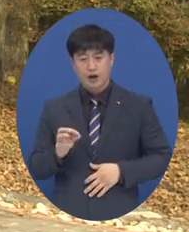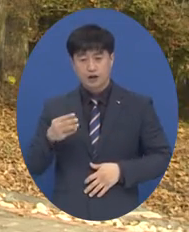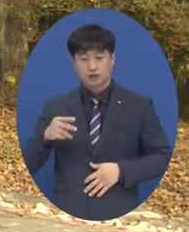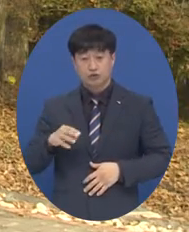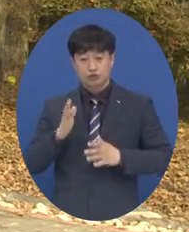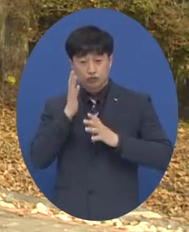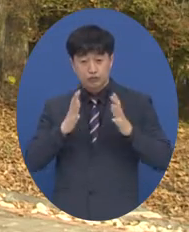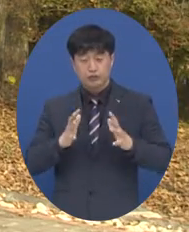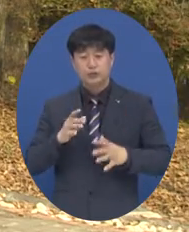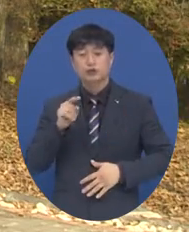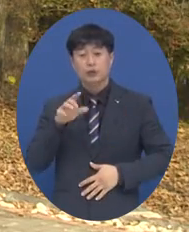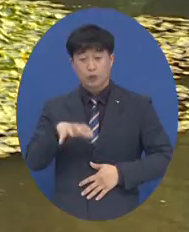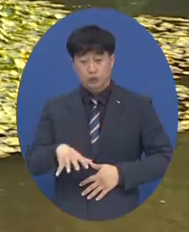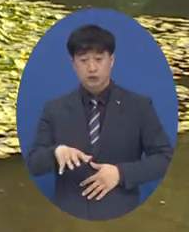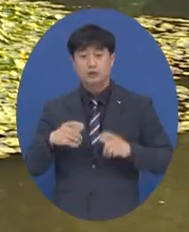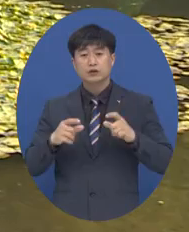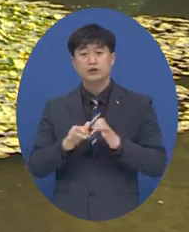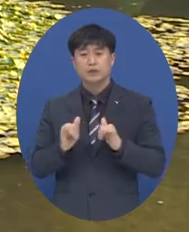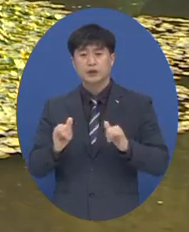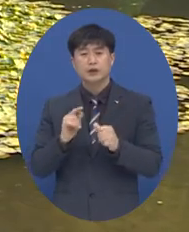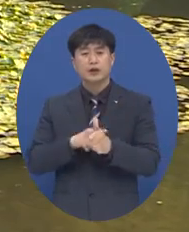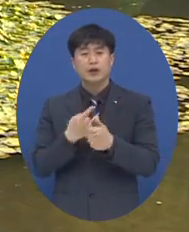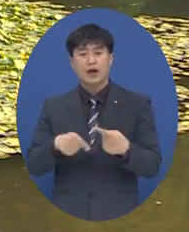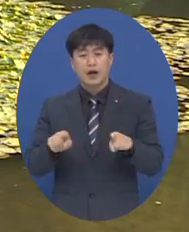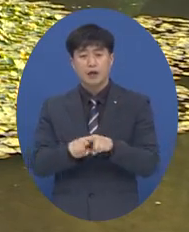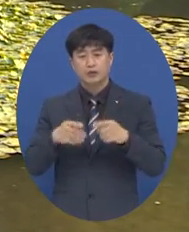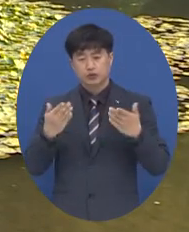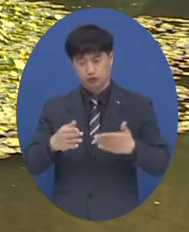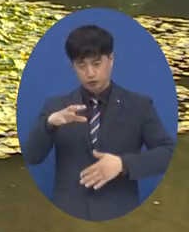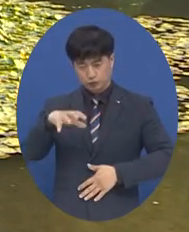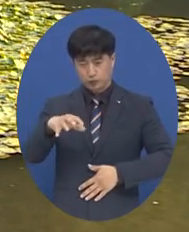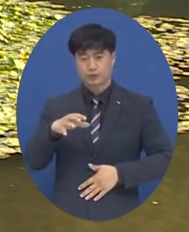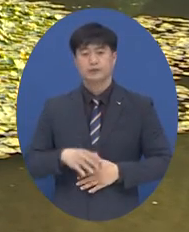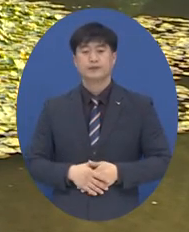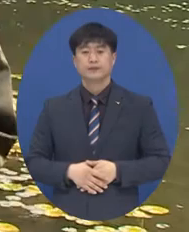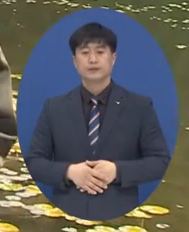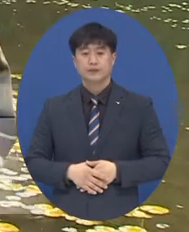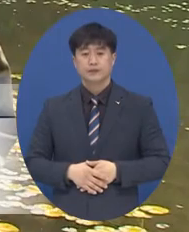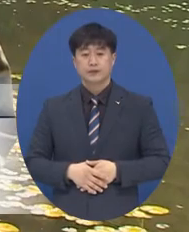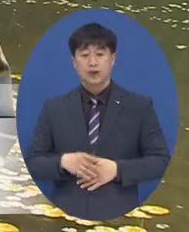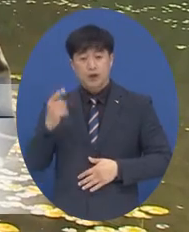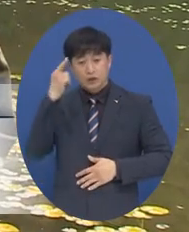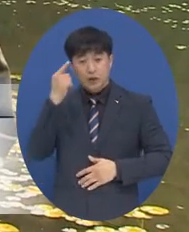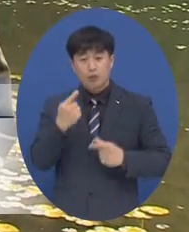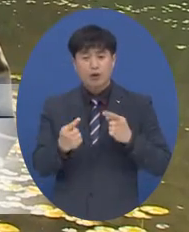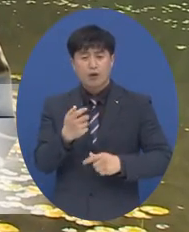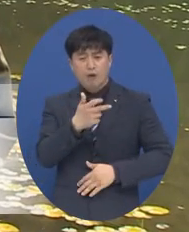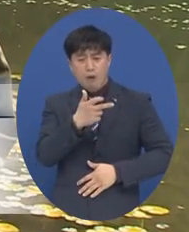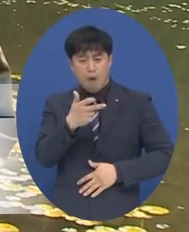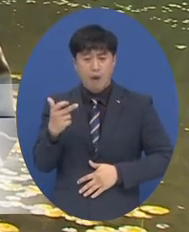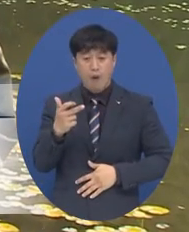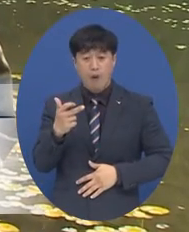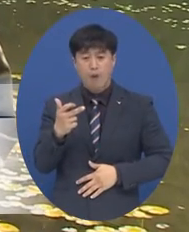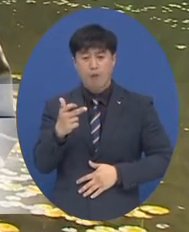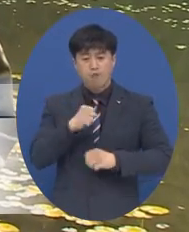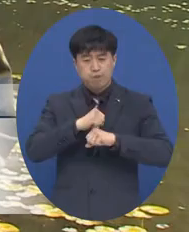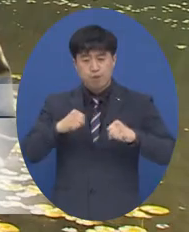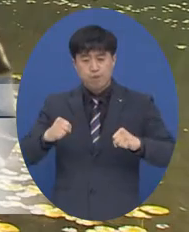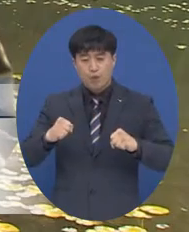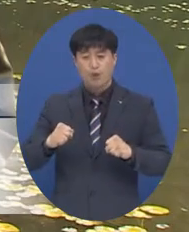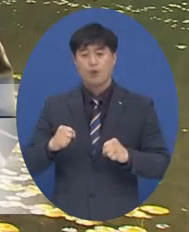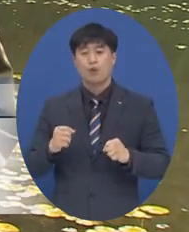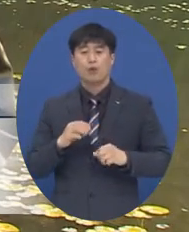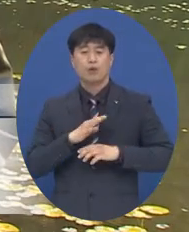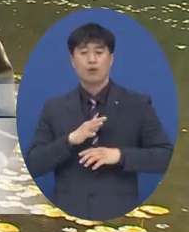광릉 숲은 지역민들에게 도 자연과 함께하는 휴식 공간입니다 생각했던 것보다 규모가 너무 커서 도 놀랬고